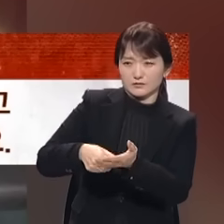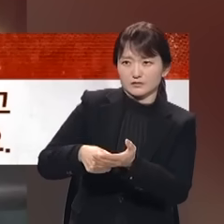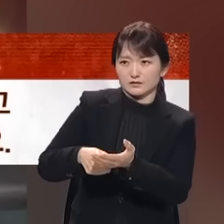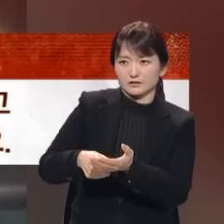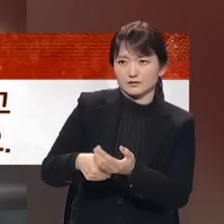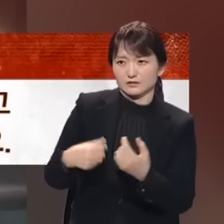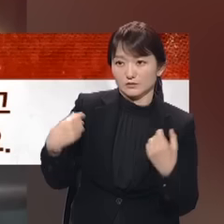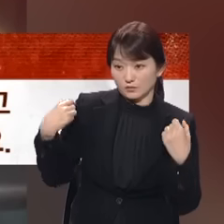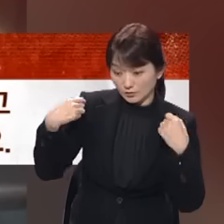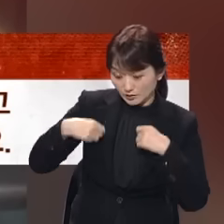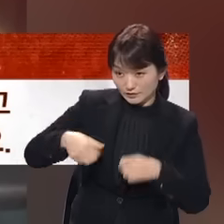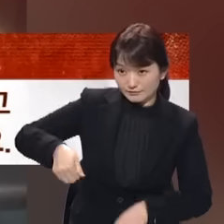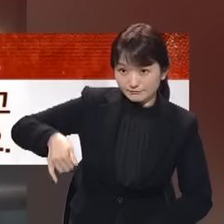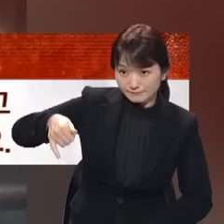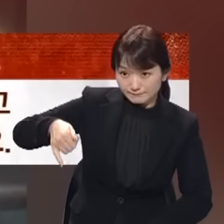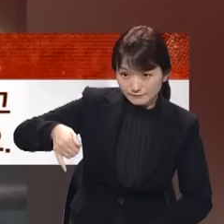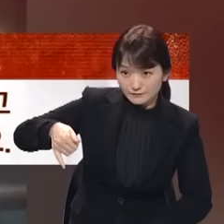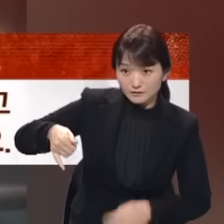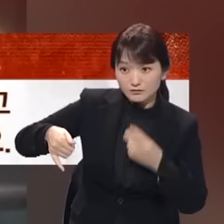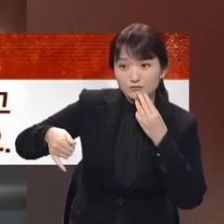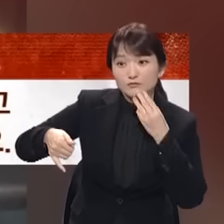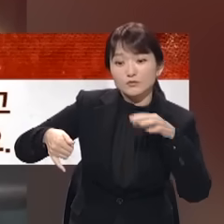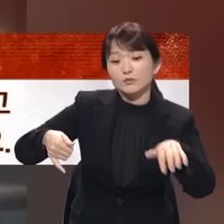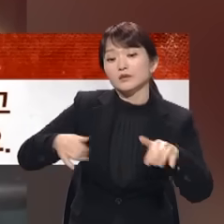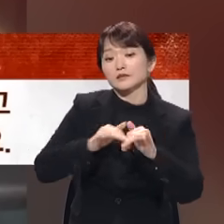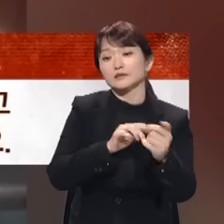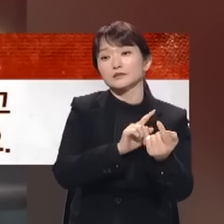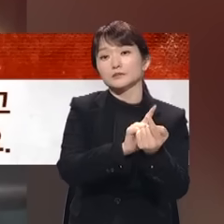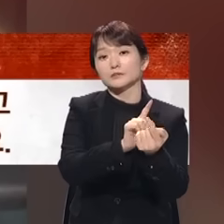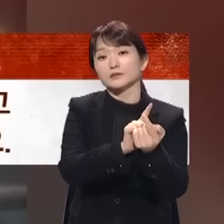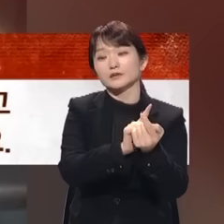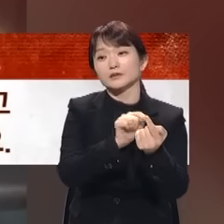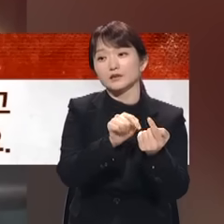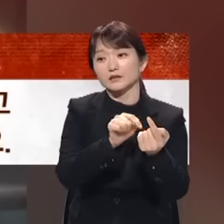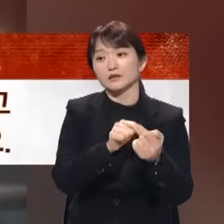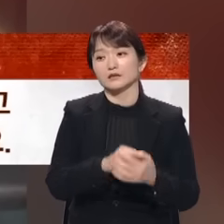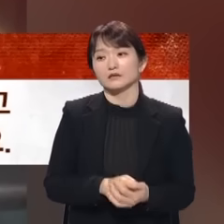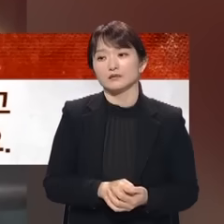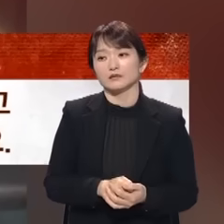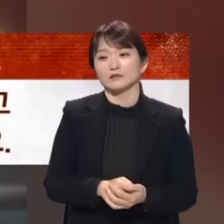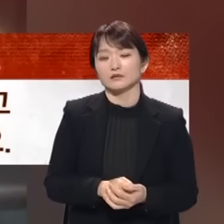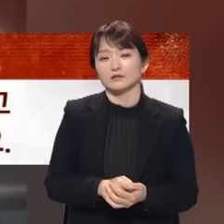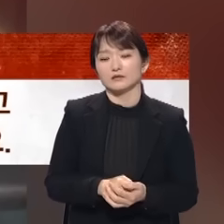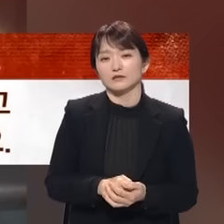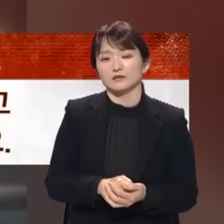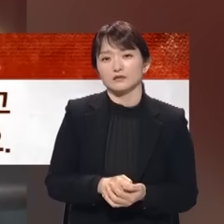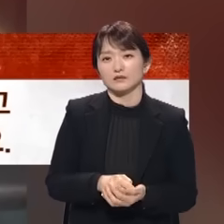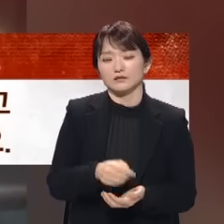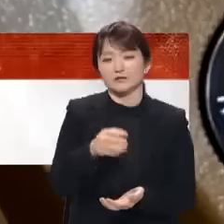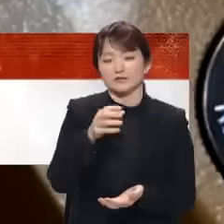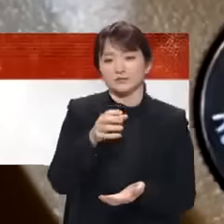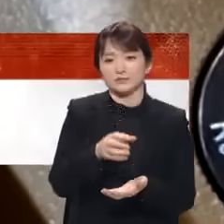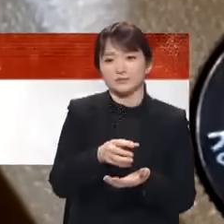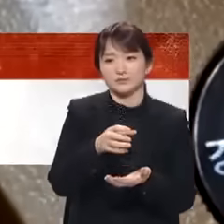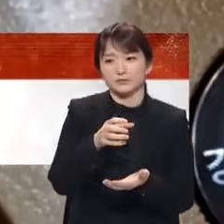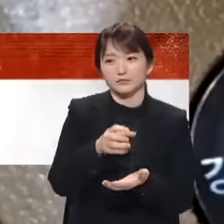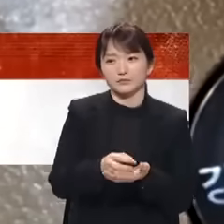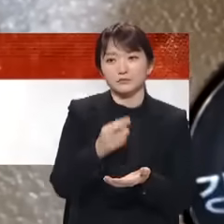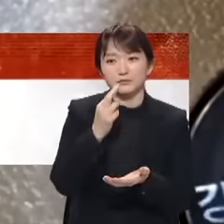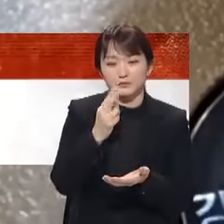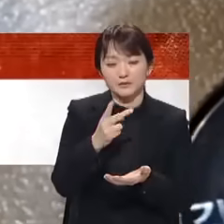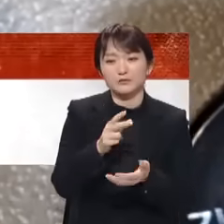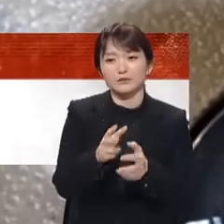가서 서울에 있는 사람들을 만나고 그 사람들 역시 공명 사업에 끌어들였더라고요.